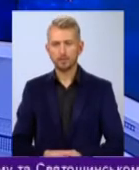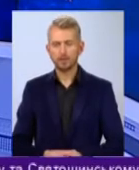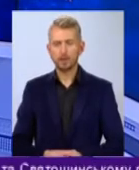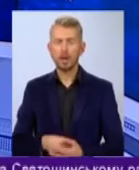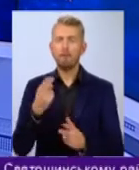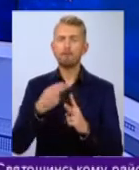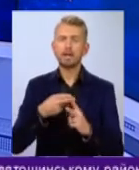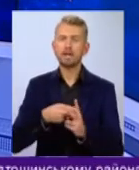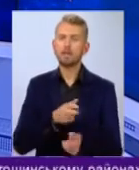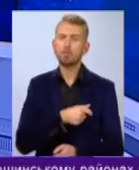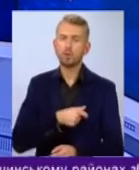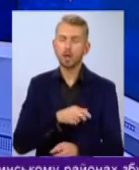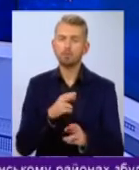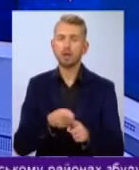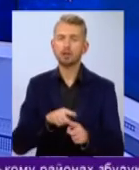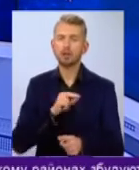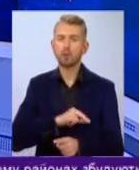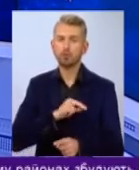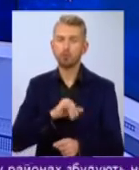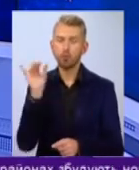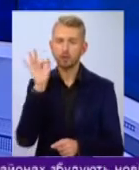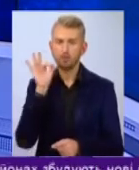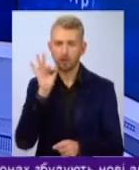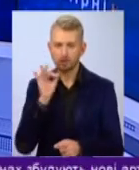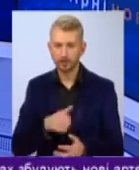Пільги депутатам і як це працює у Німеччині.